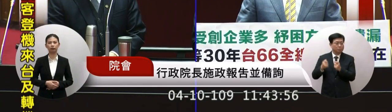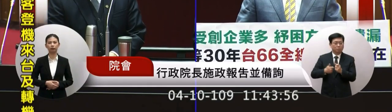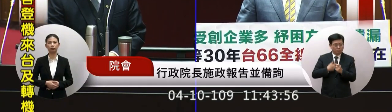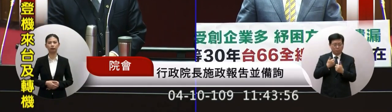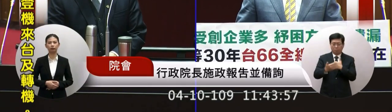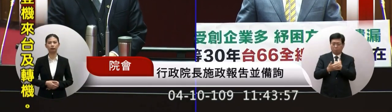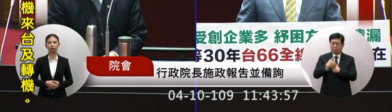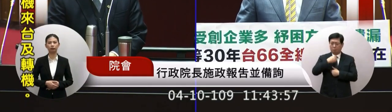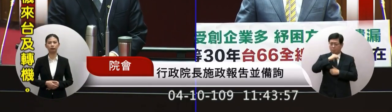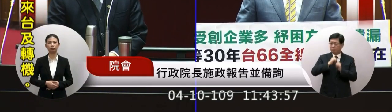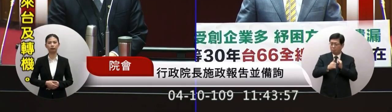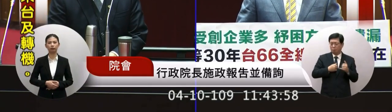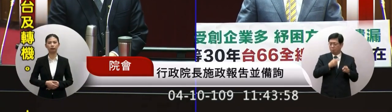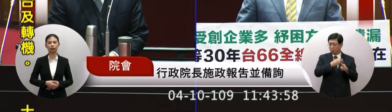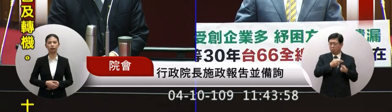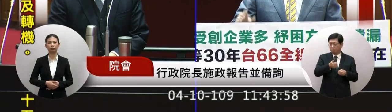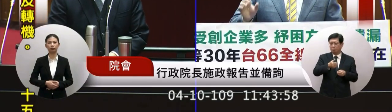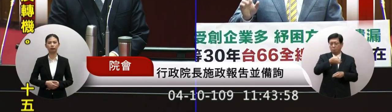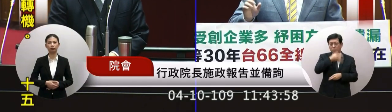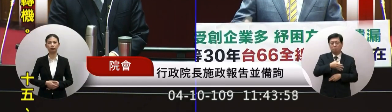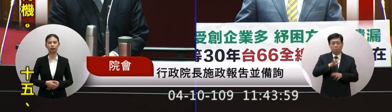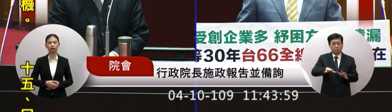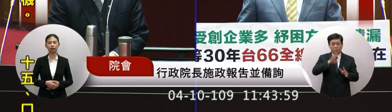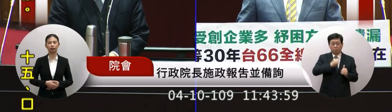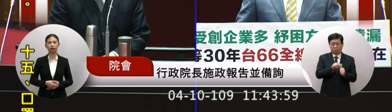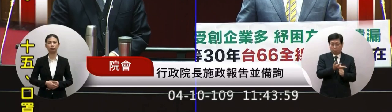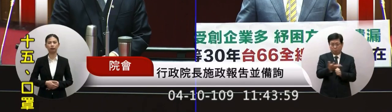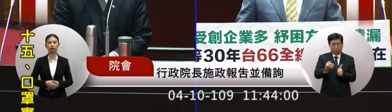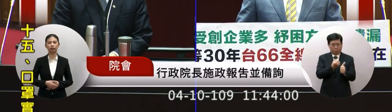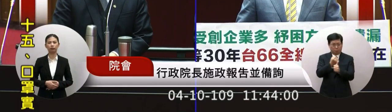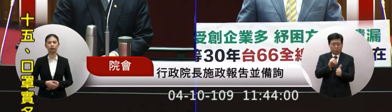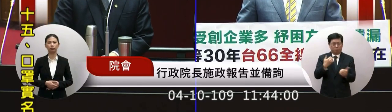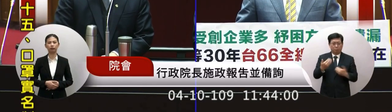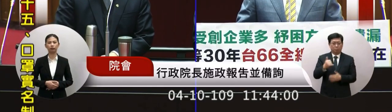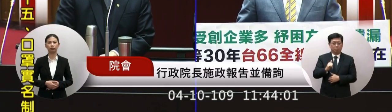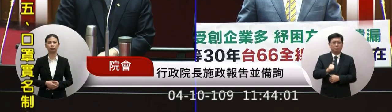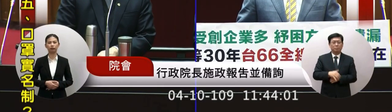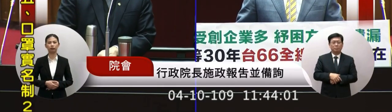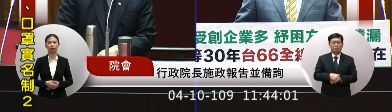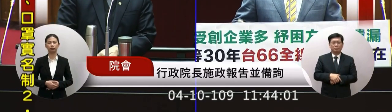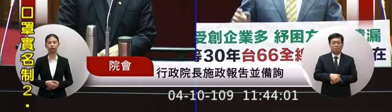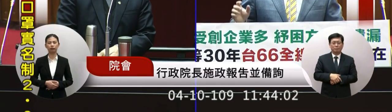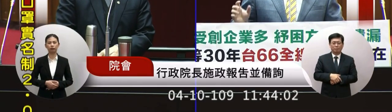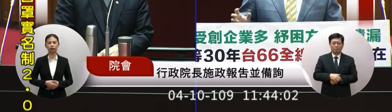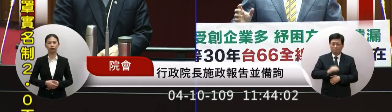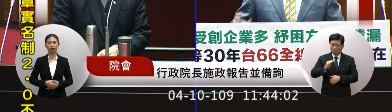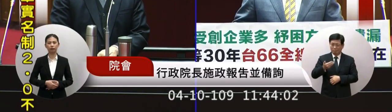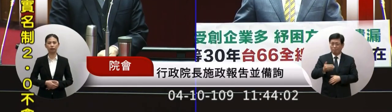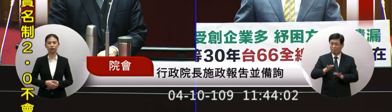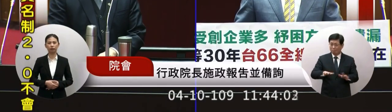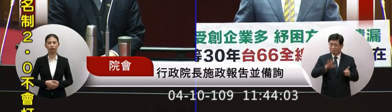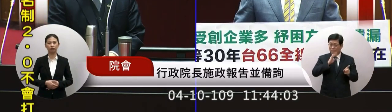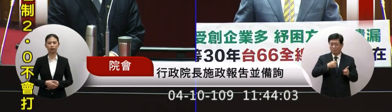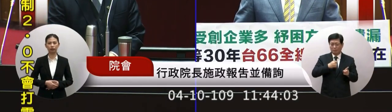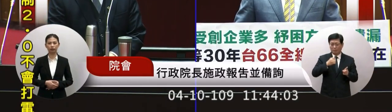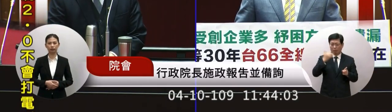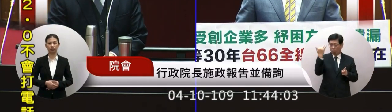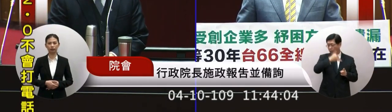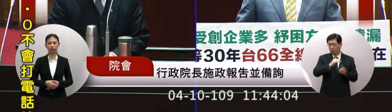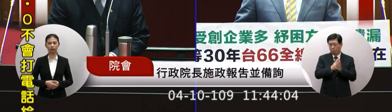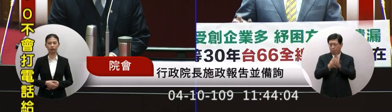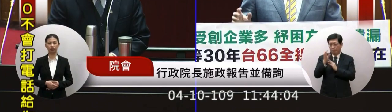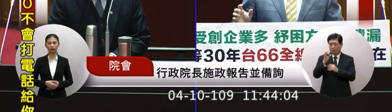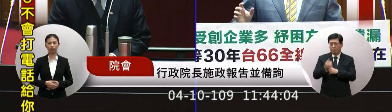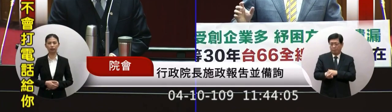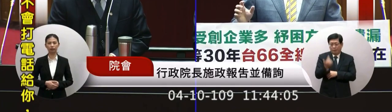人莫大的信心哈。到现在疫情还在控制之中嘛哈，但是呢，由于这个疫情的转变哈，我们